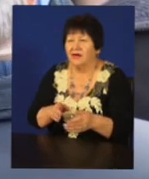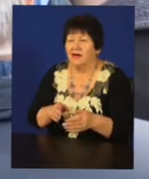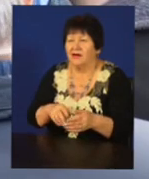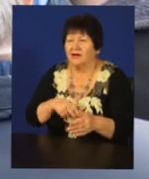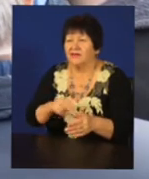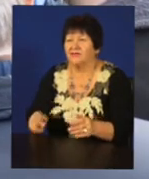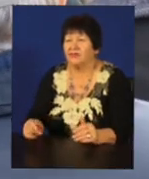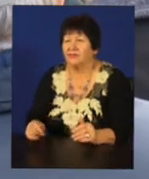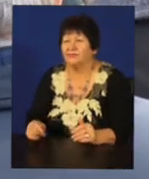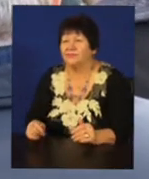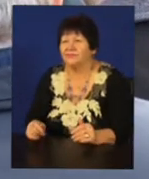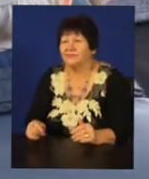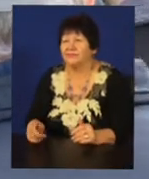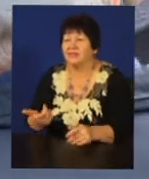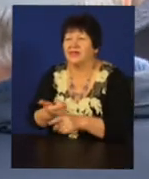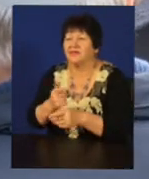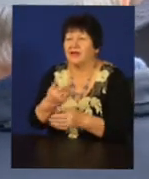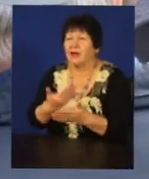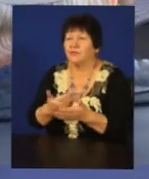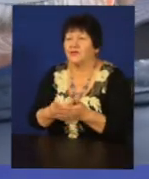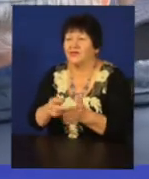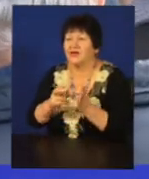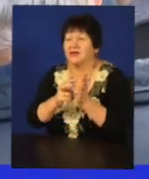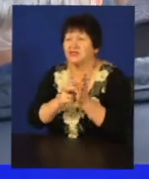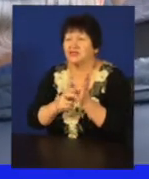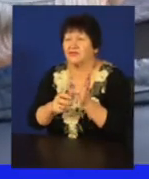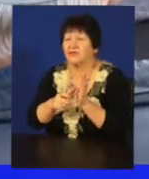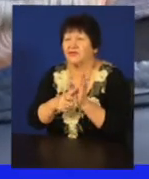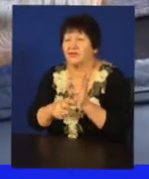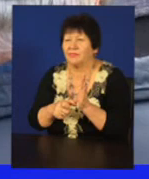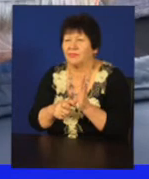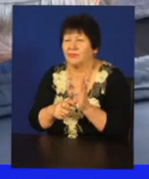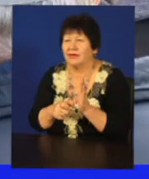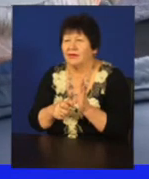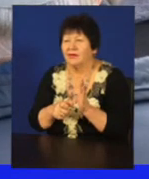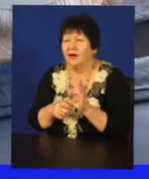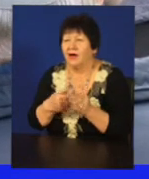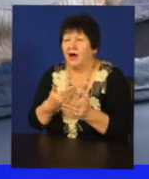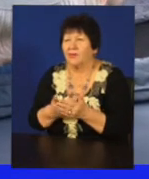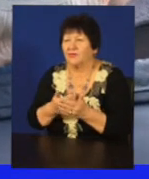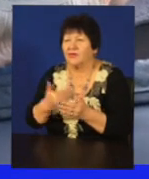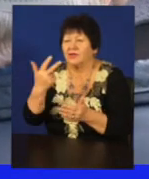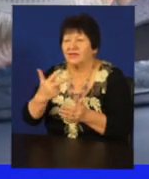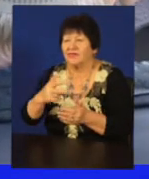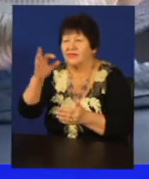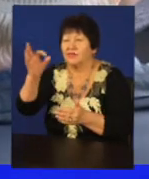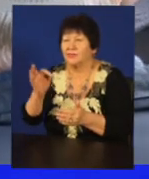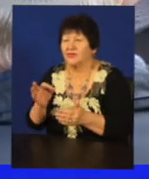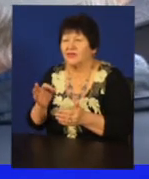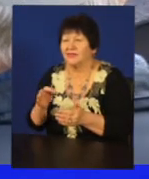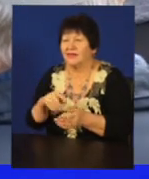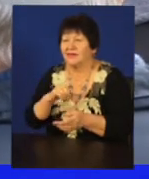colectare a contribuției. Din cele aproximativ 770 conexiuni planificate, aproximativ 30%